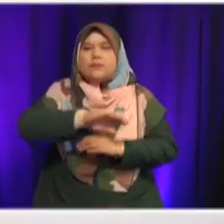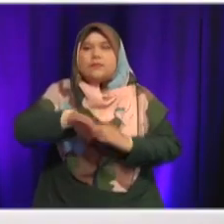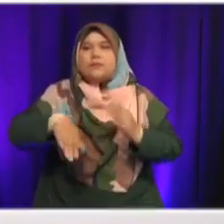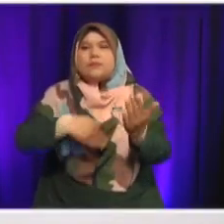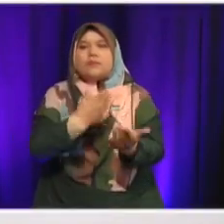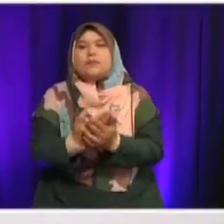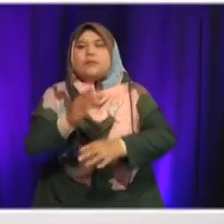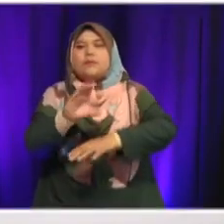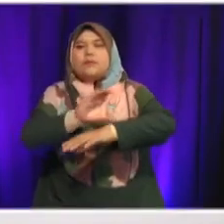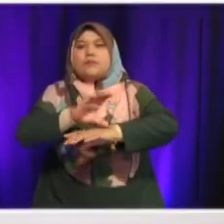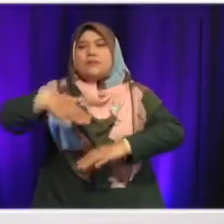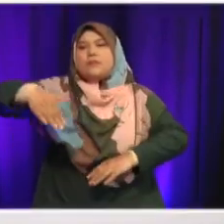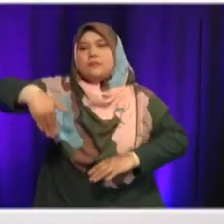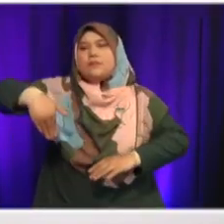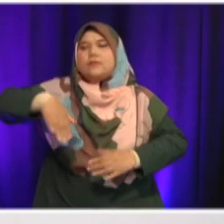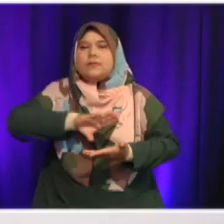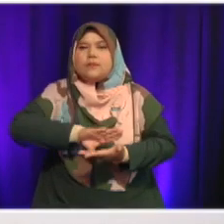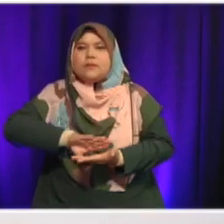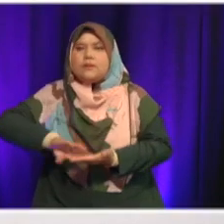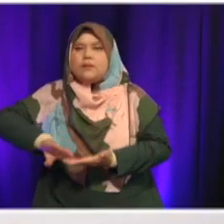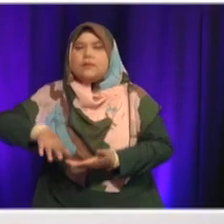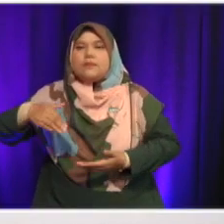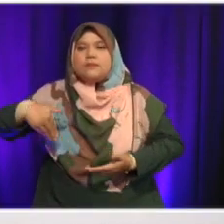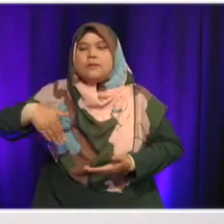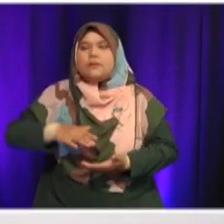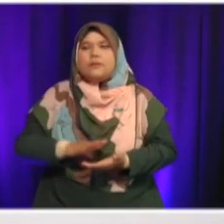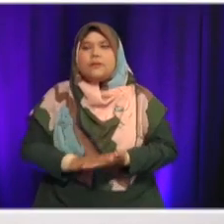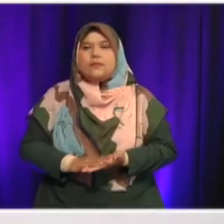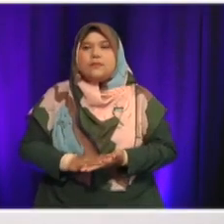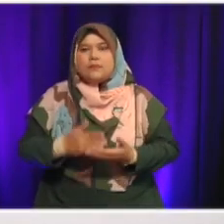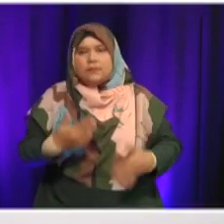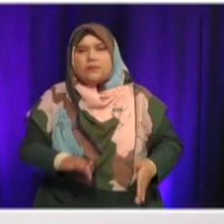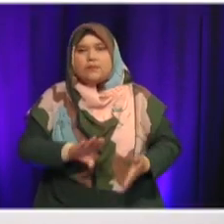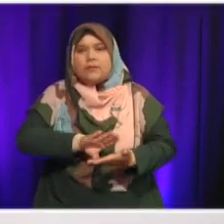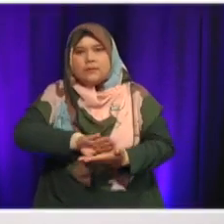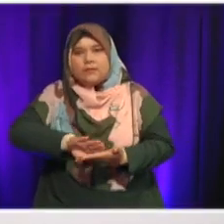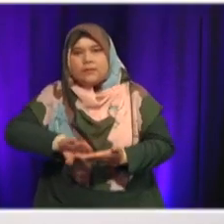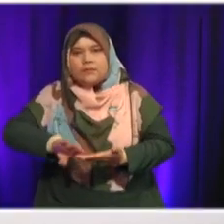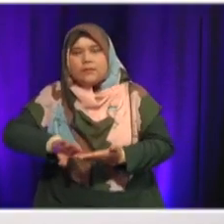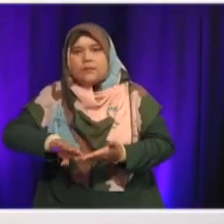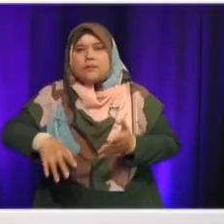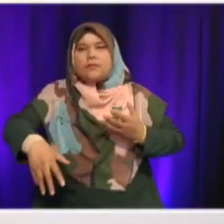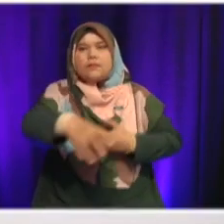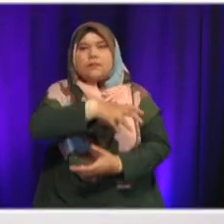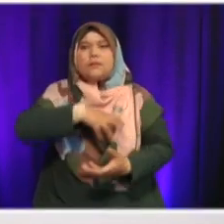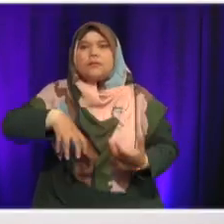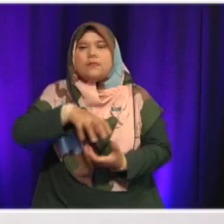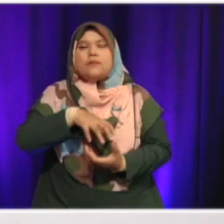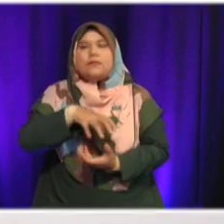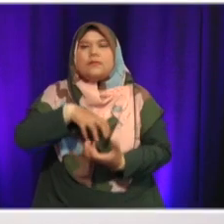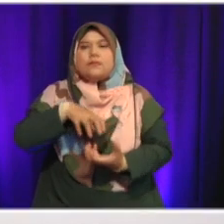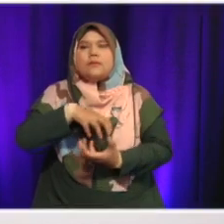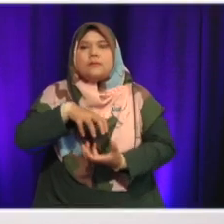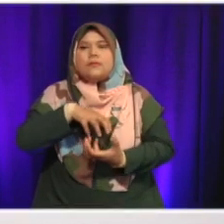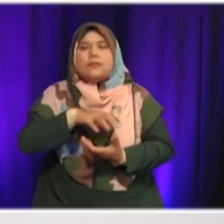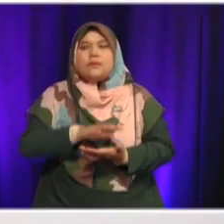yang belum disepuh dan cukup yang di yang sudah disepuh supaya dia Sebatik supaya Sebatik